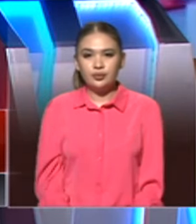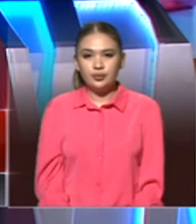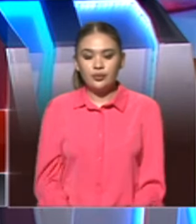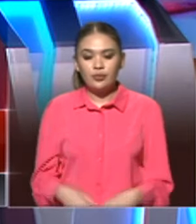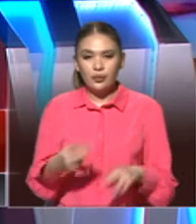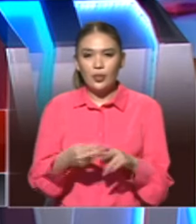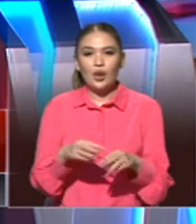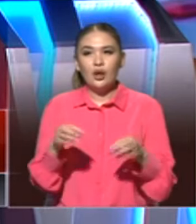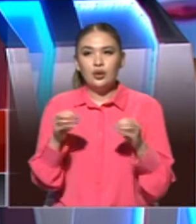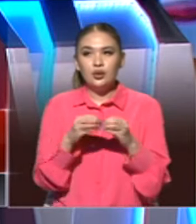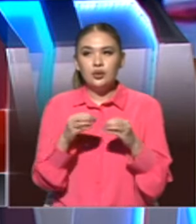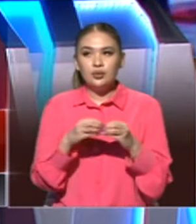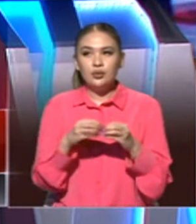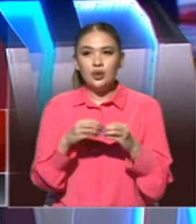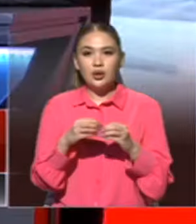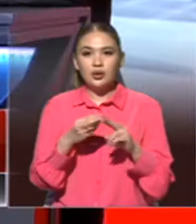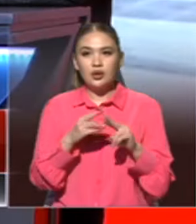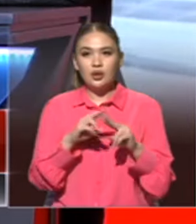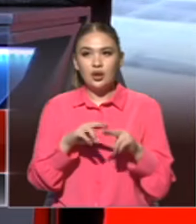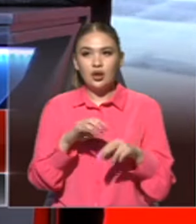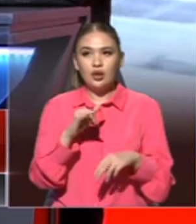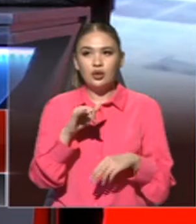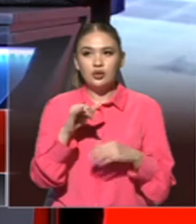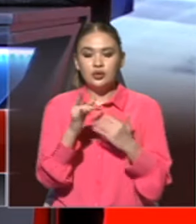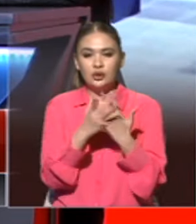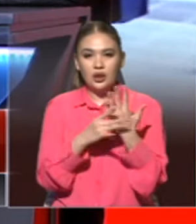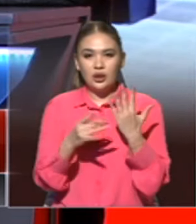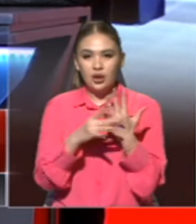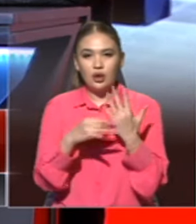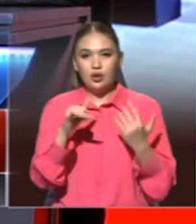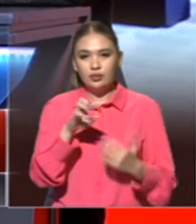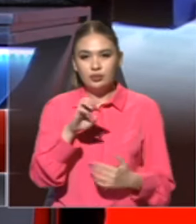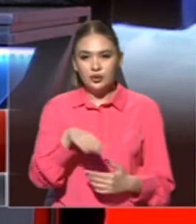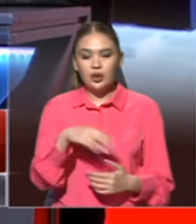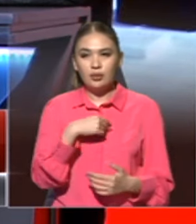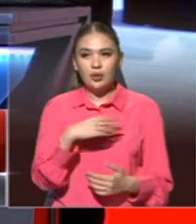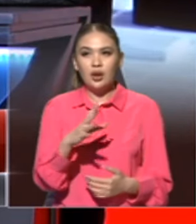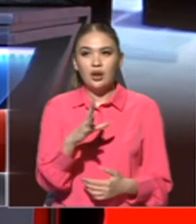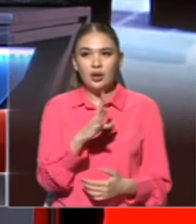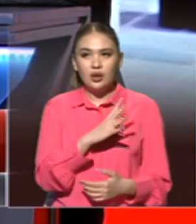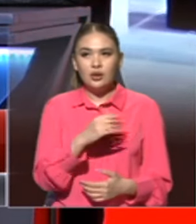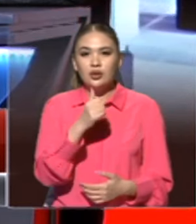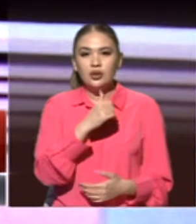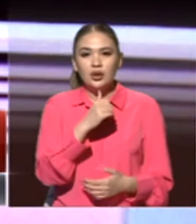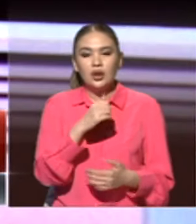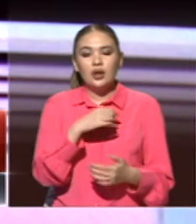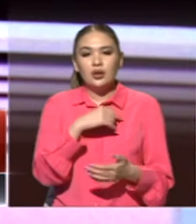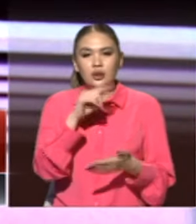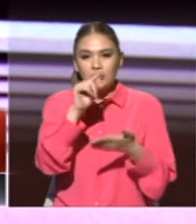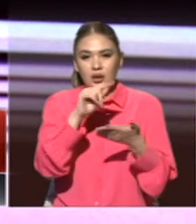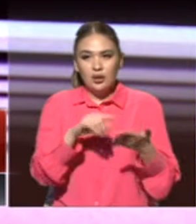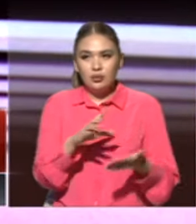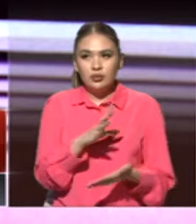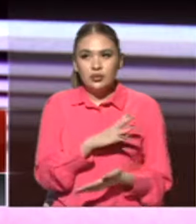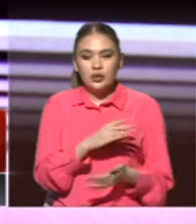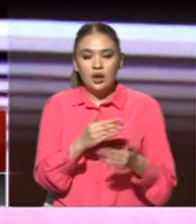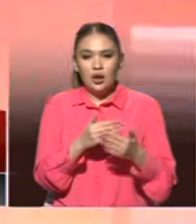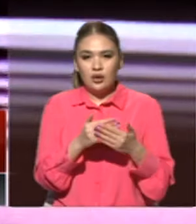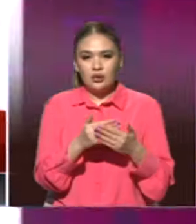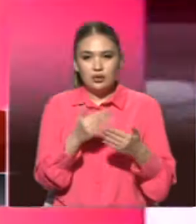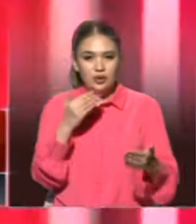тест тапсырып көрдім, мен ұбытын тапсырып көрдім. Қазіргі ұбыт сұрақтарын көріп жүрміз, қарап жүрміз, ұбытыдан алшақ кеткен жоқпыз 10 жылдың